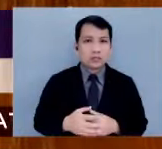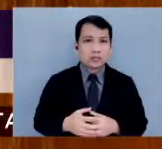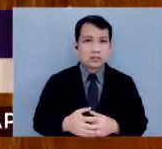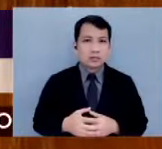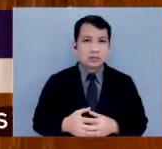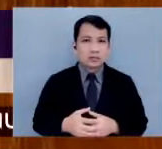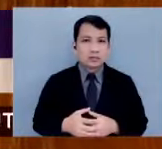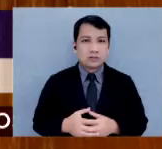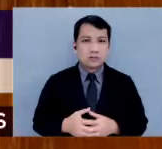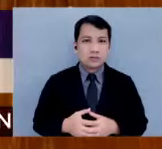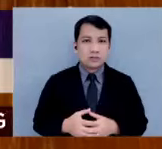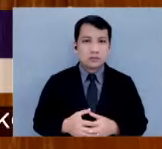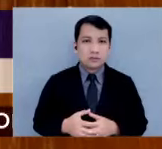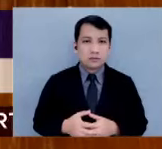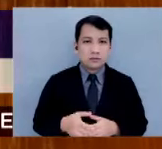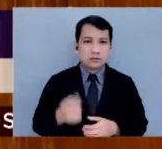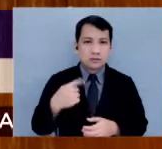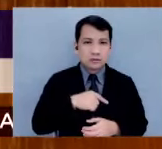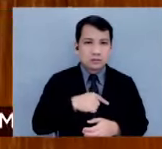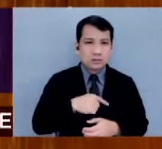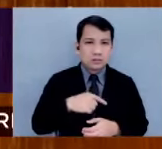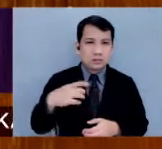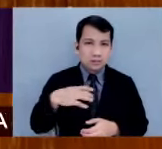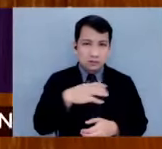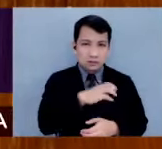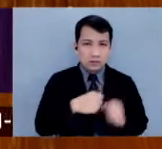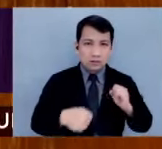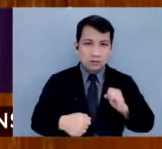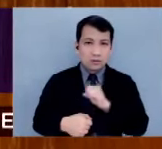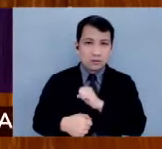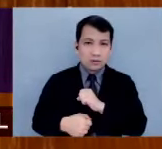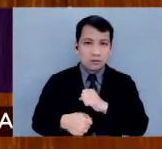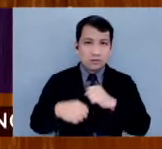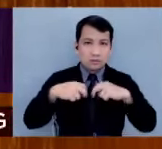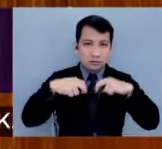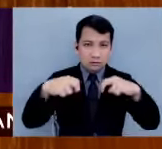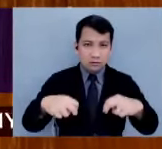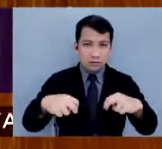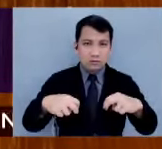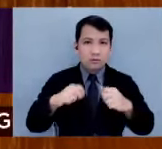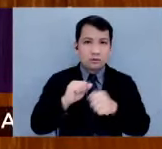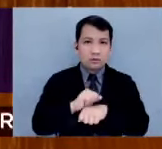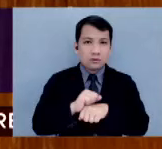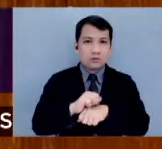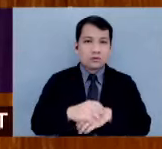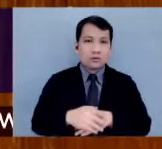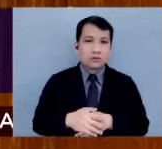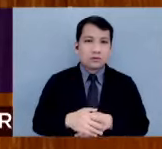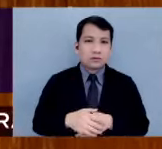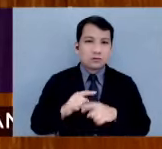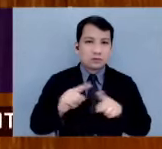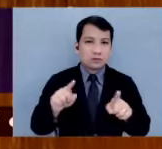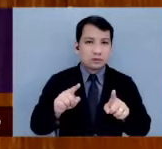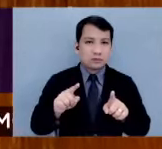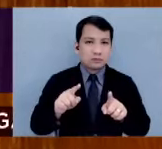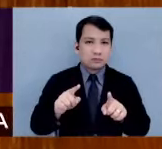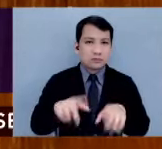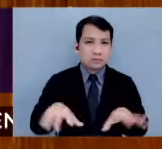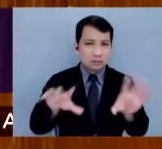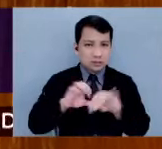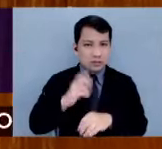really do hope that Congress and Senate can sit down and work together. But at the end of the day, ang hirap